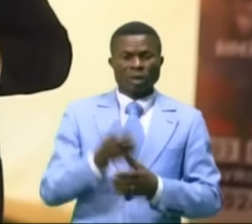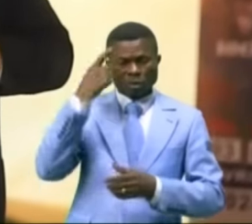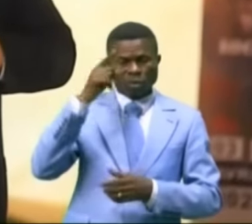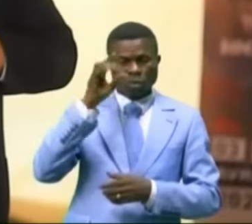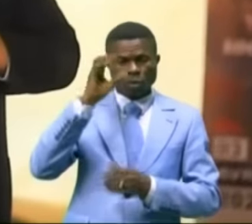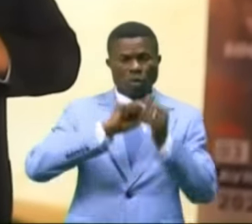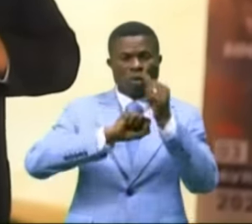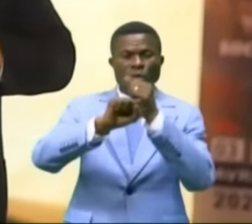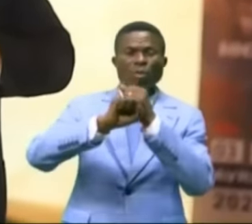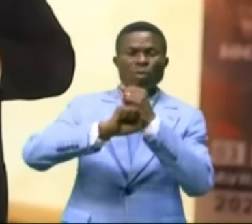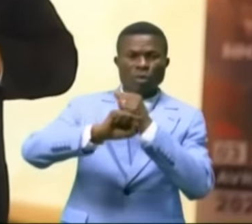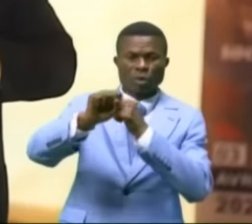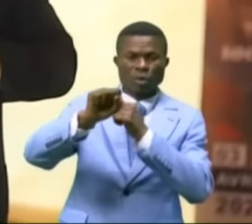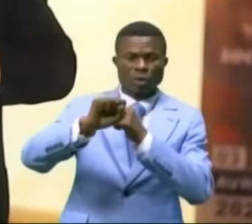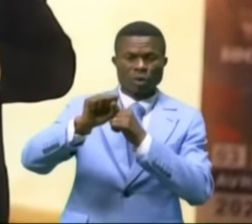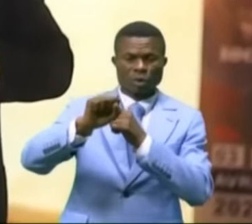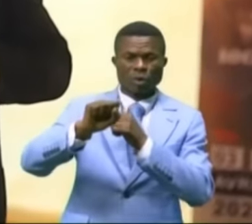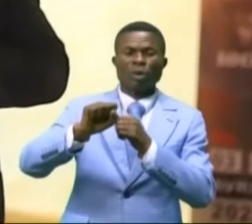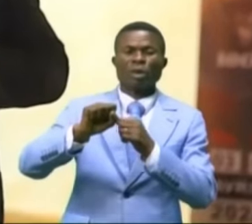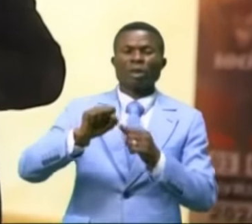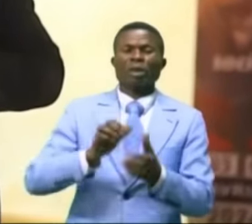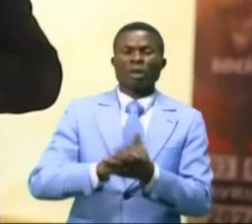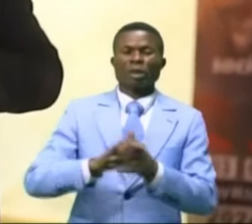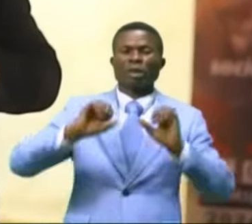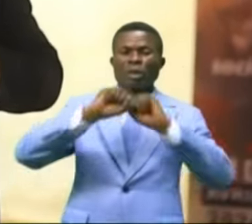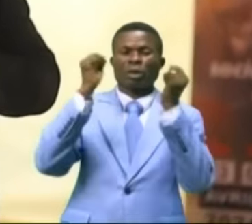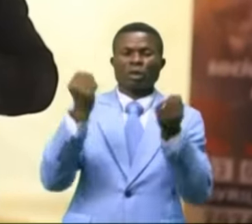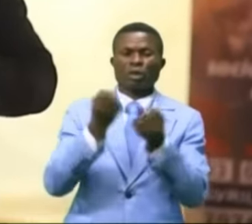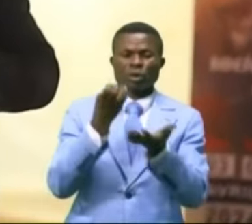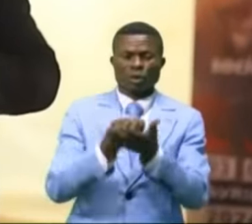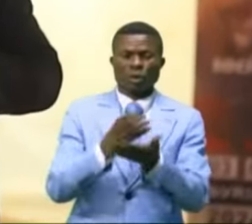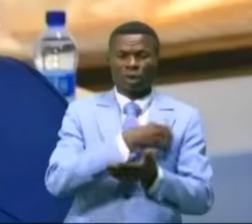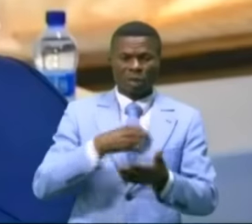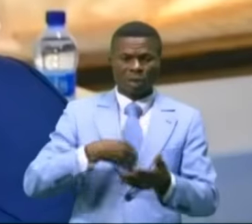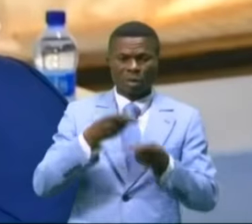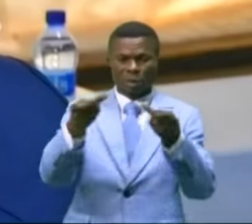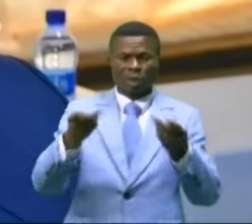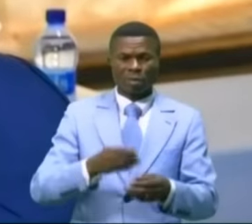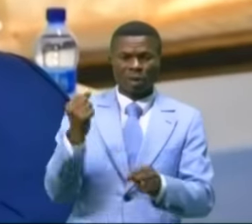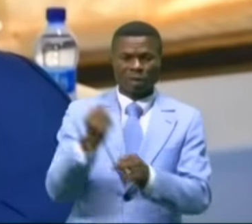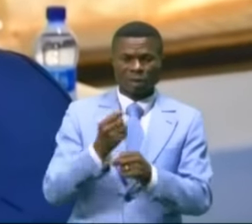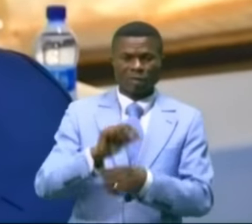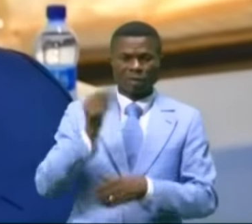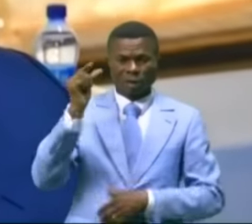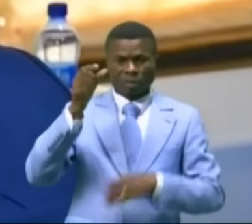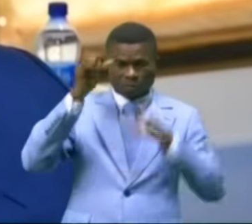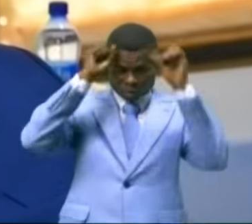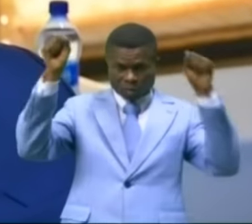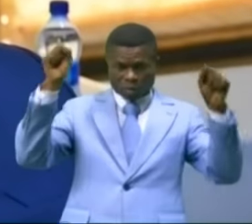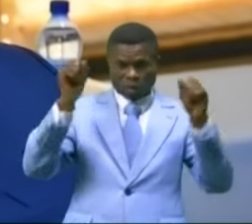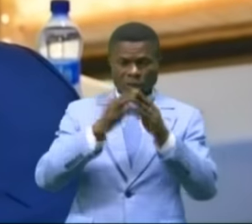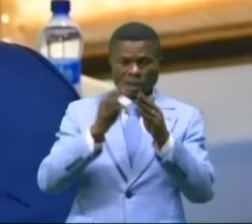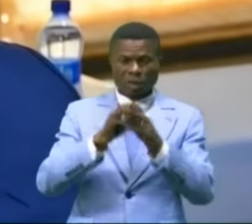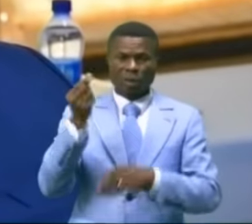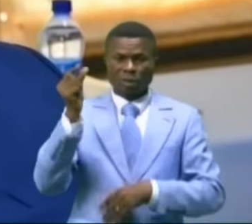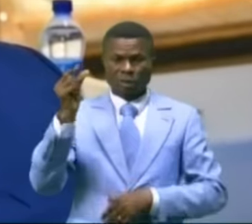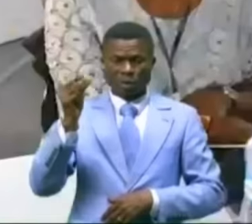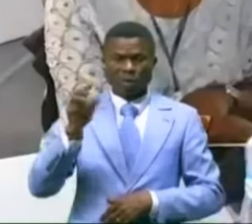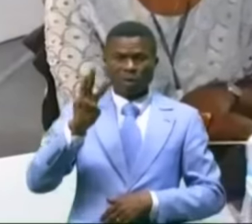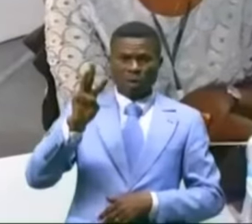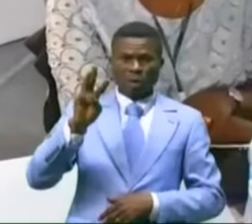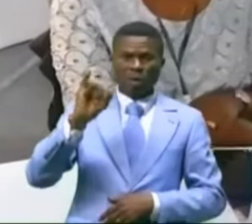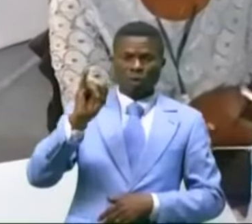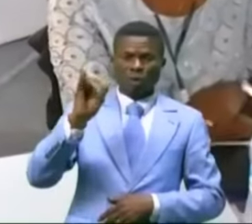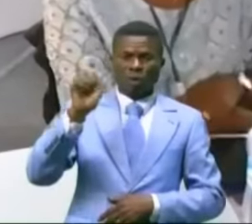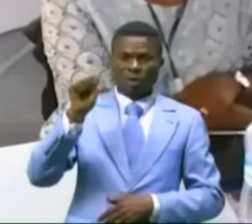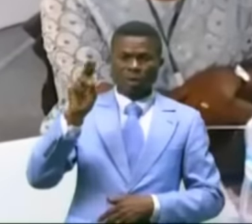promouvoir l'autonomisation socio-économique des femmes dans le secteur minier. Pour le président de la Chambre de Mines, Louis Watoum,